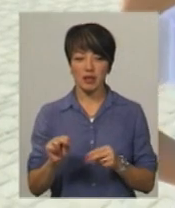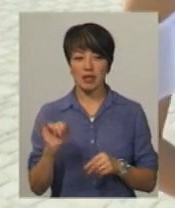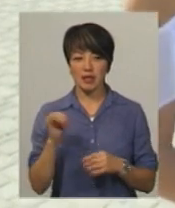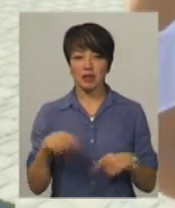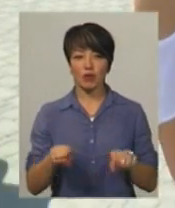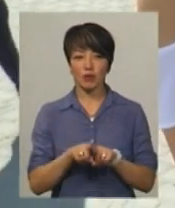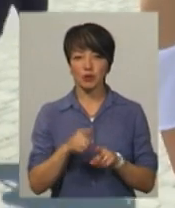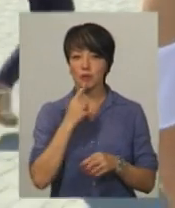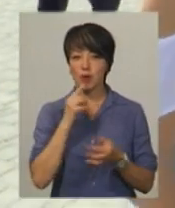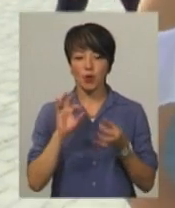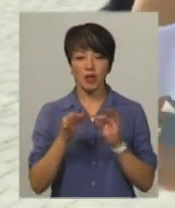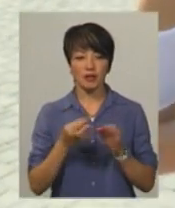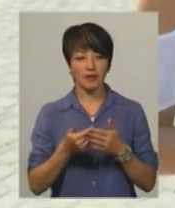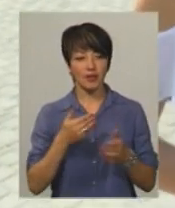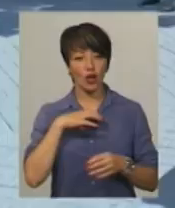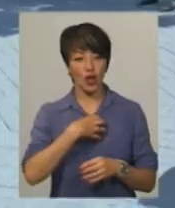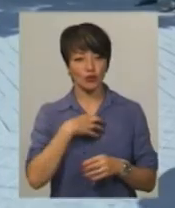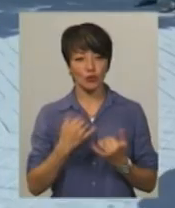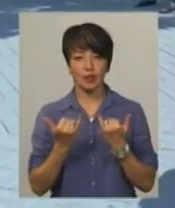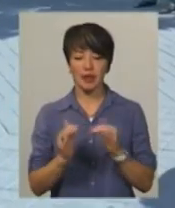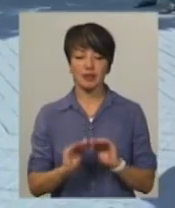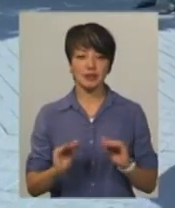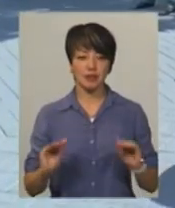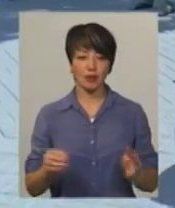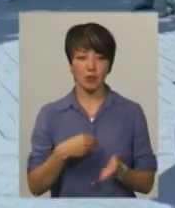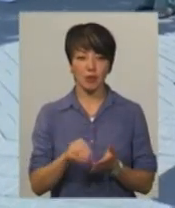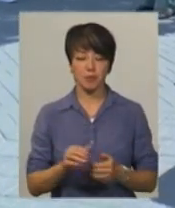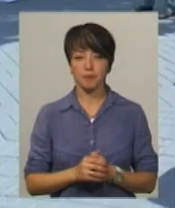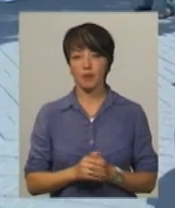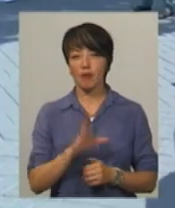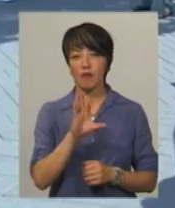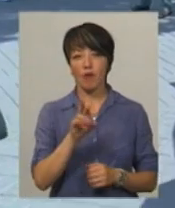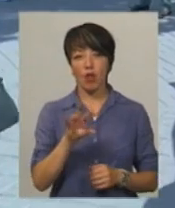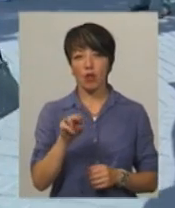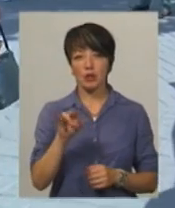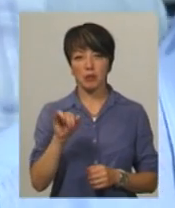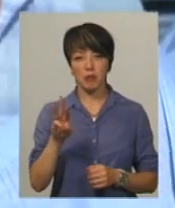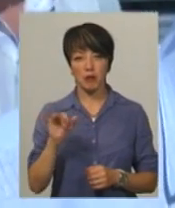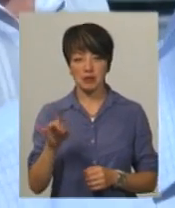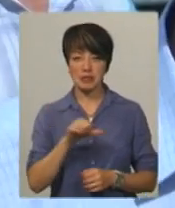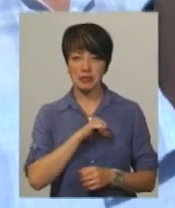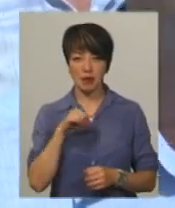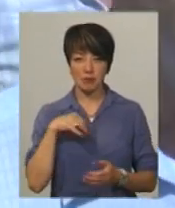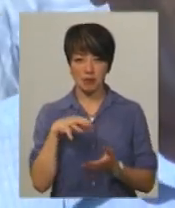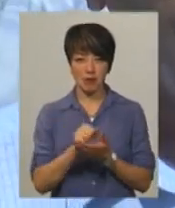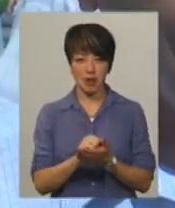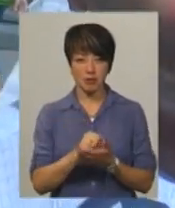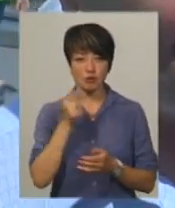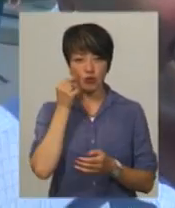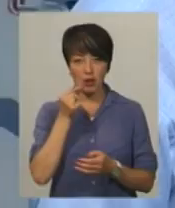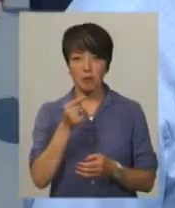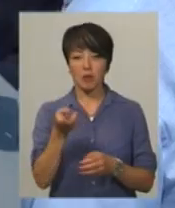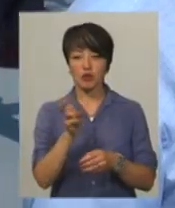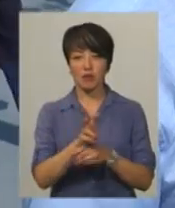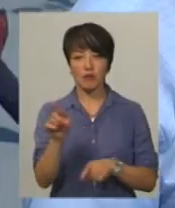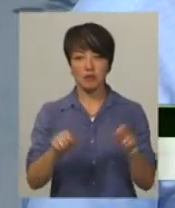також льодяники від кашлю для дітей купила. Володимир Пасічник сам займається бджолами. На меди Прикарпаття прийшов за досвідом. Я вже задовно